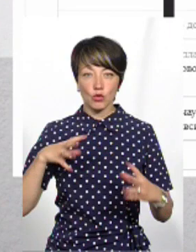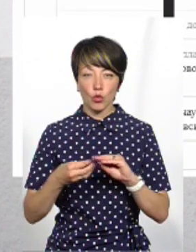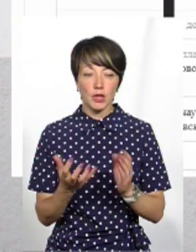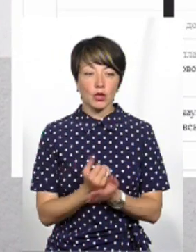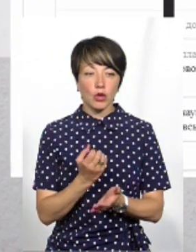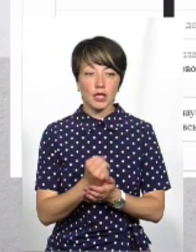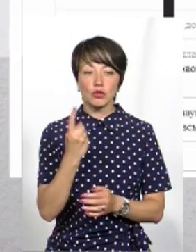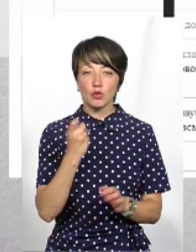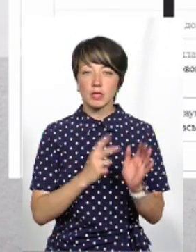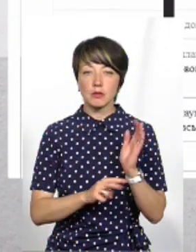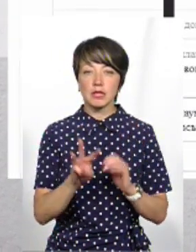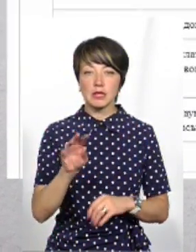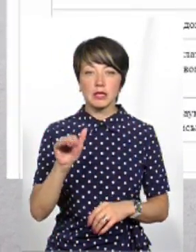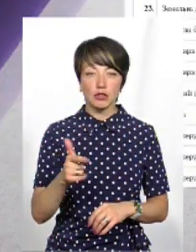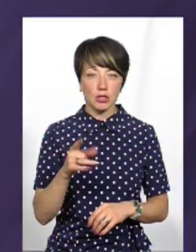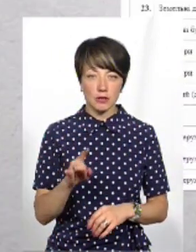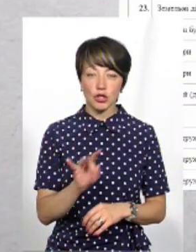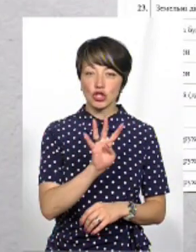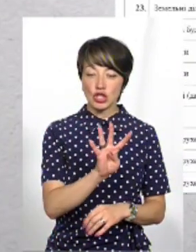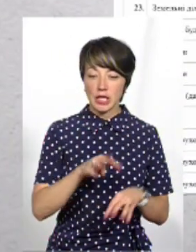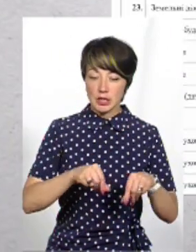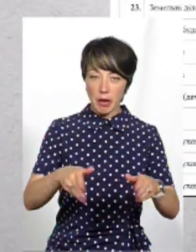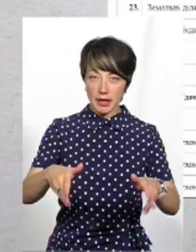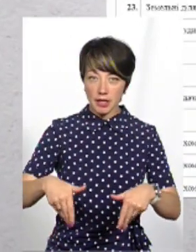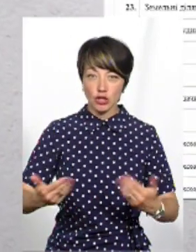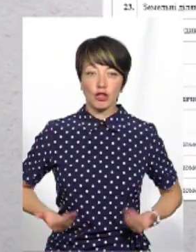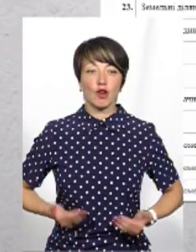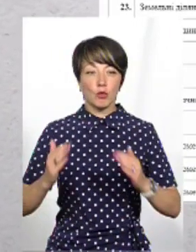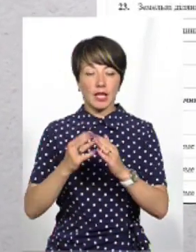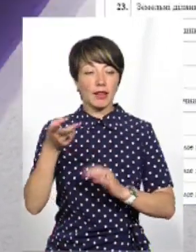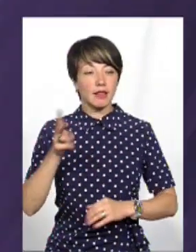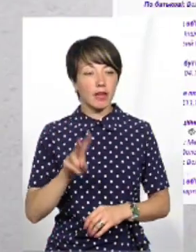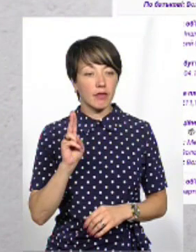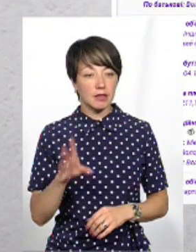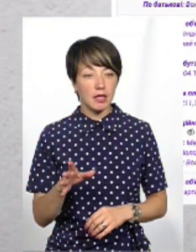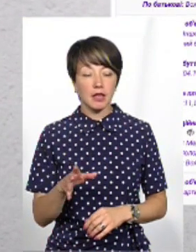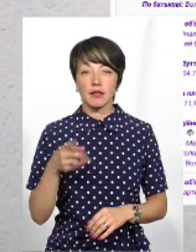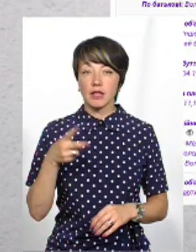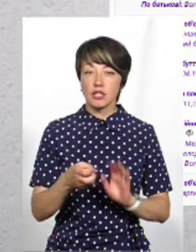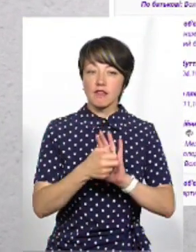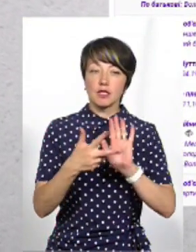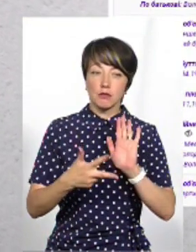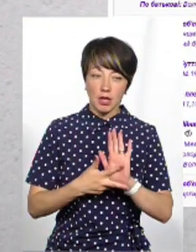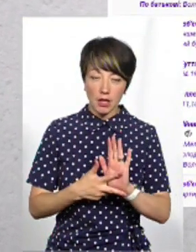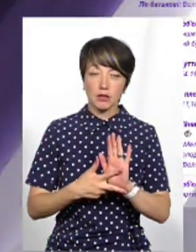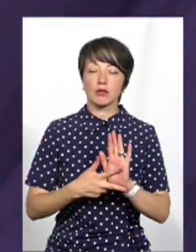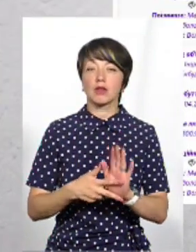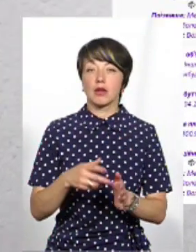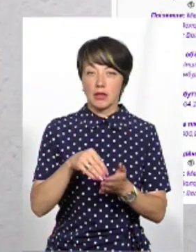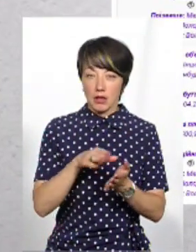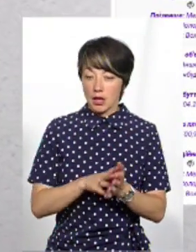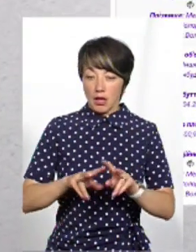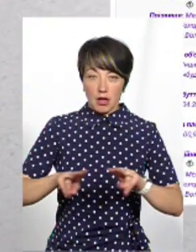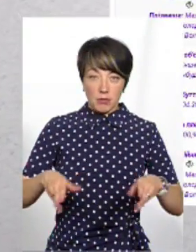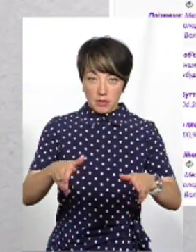дохід 173 тисячі гривень, 4 земельні ділянки, житловий будинок, 2 квартири. У 2018-му задекларував стільки ж